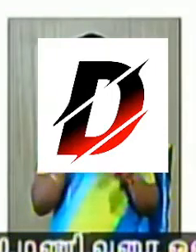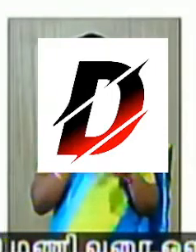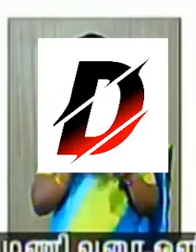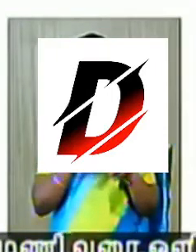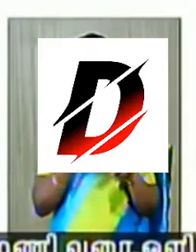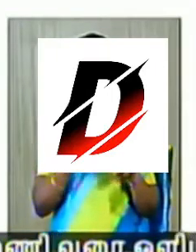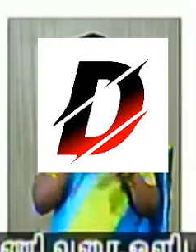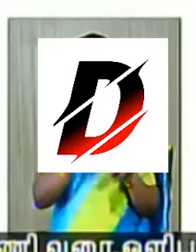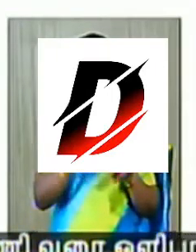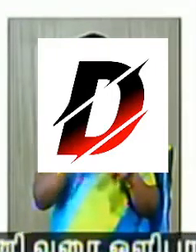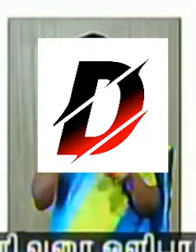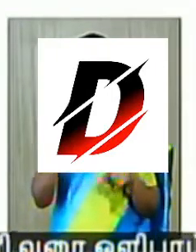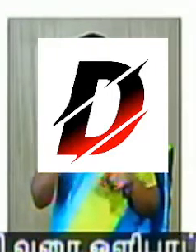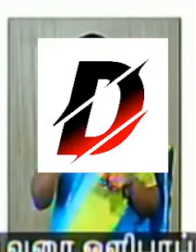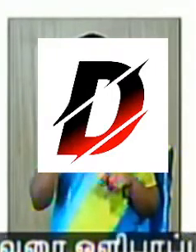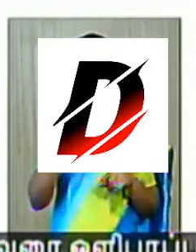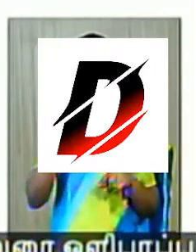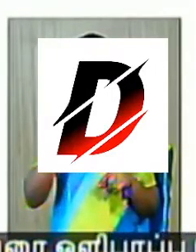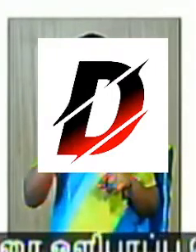x²-9x+20=0 சமன்பாட்டினை